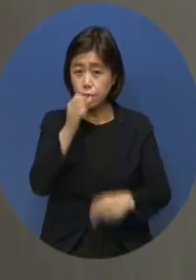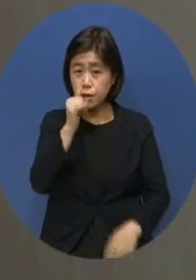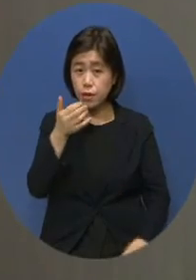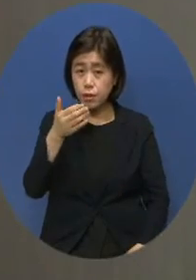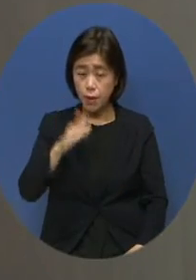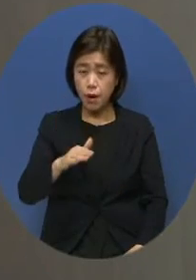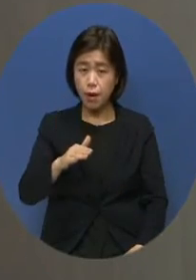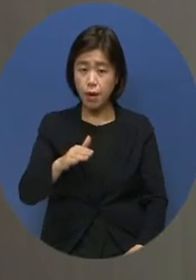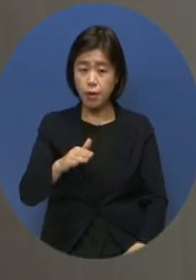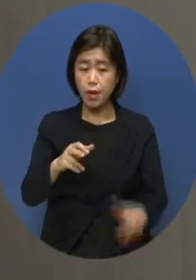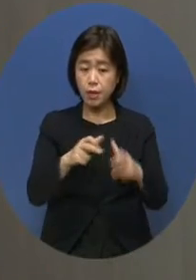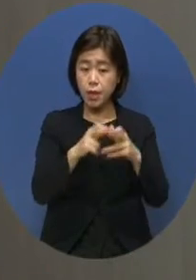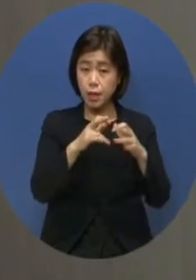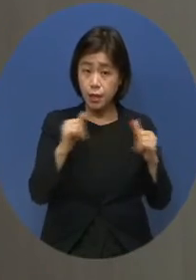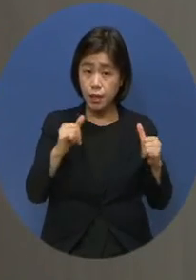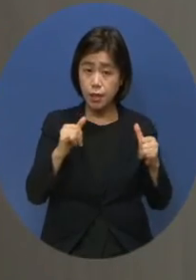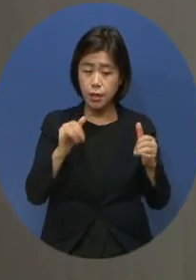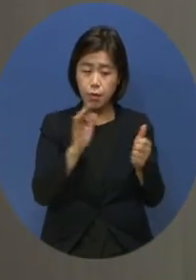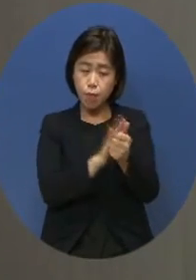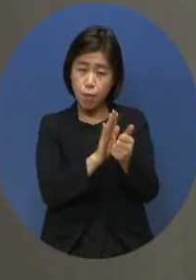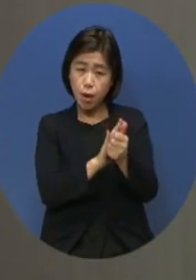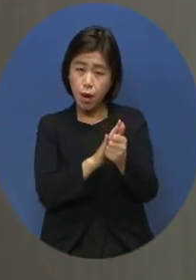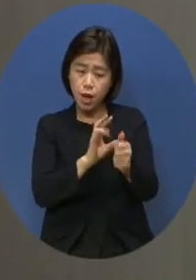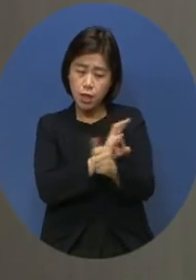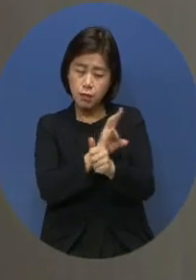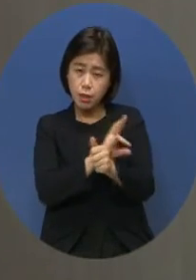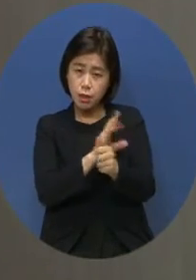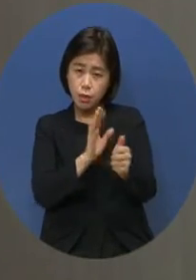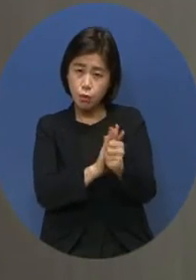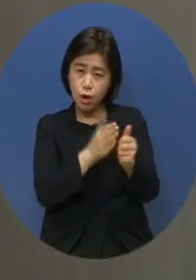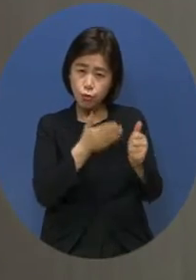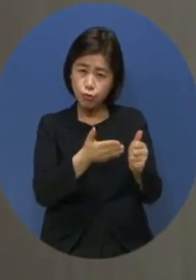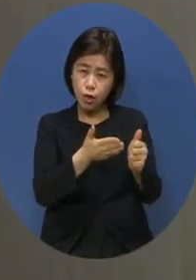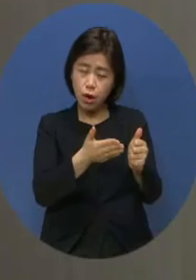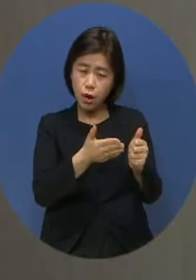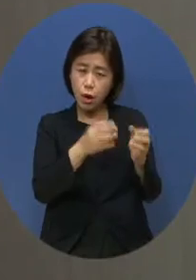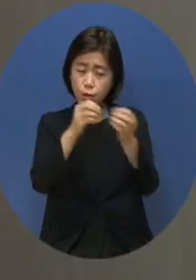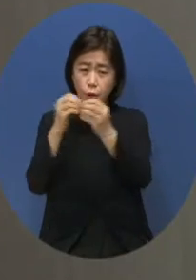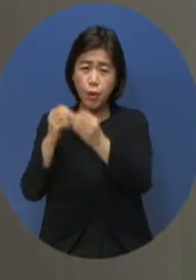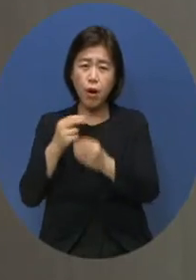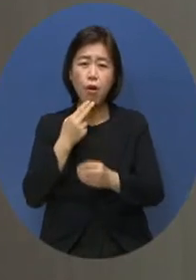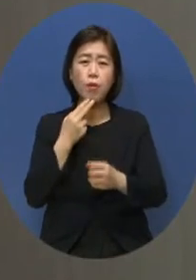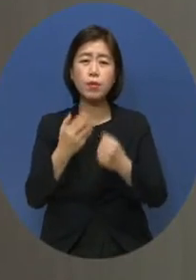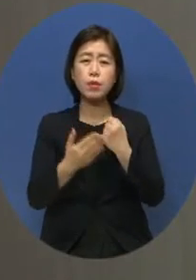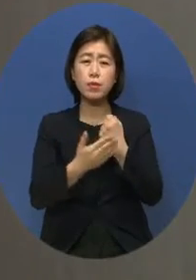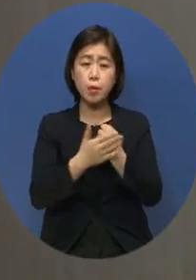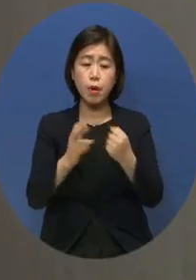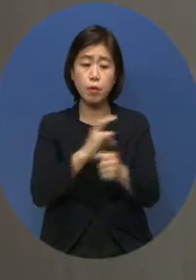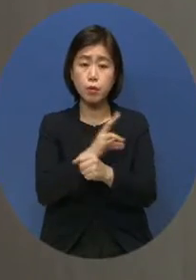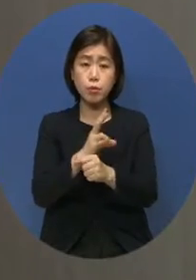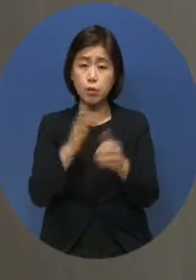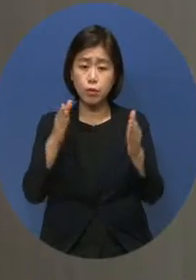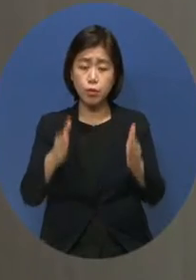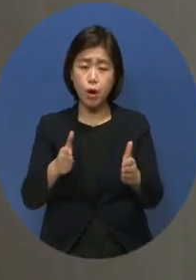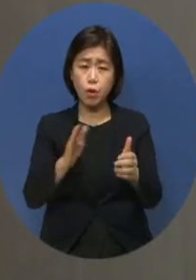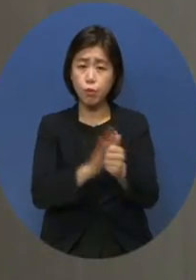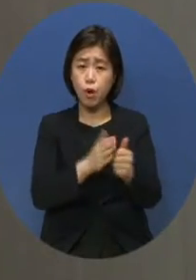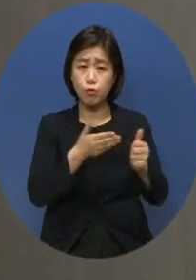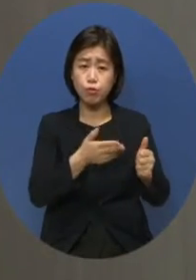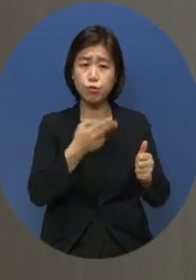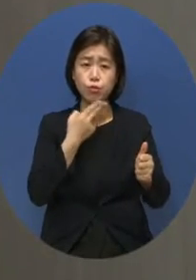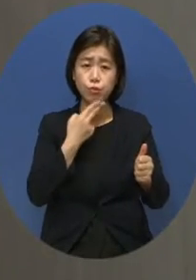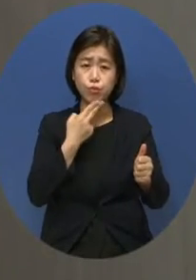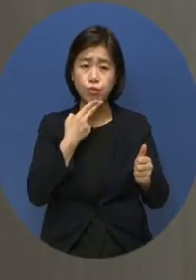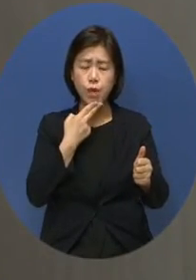24시간을 보장한다라고 하는 조항이 없어서 이 근거 조항이 없기 때문에 24시간 지원을 하지 않는다는 식의 어떤